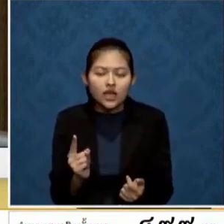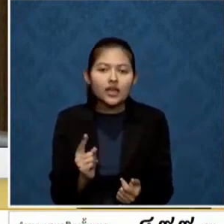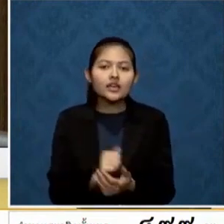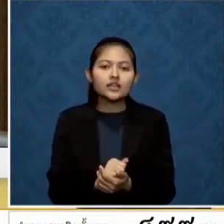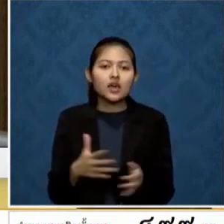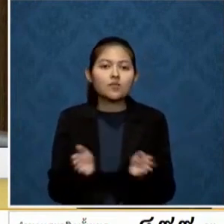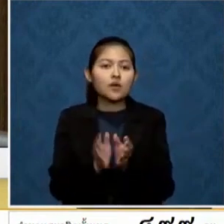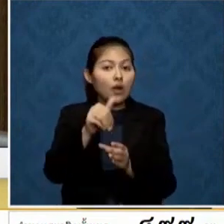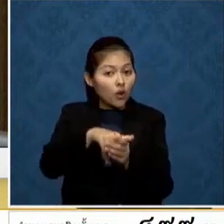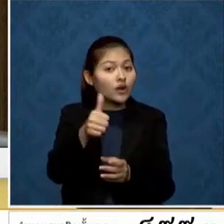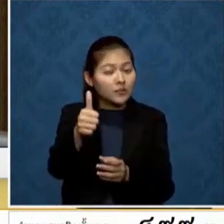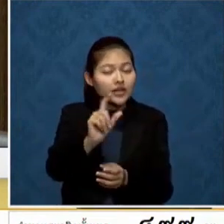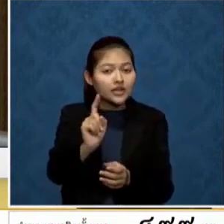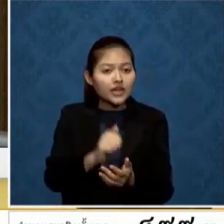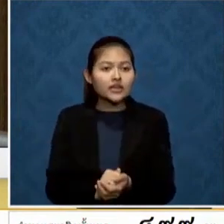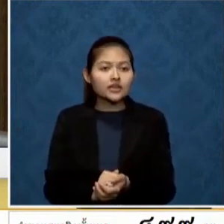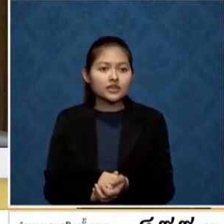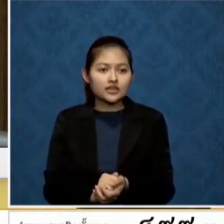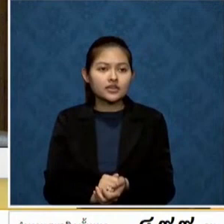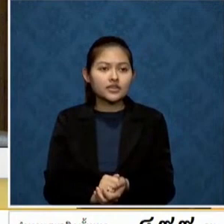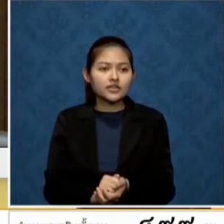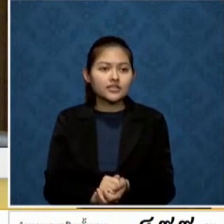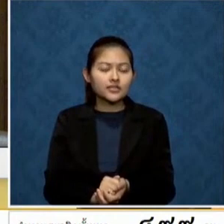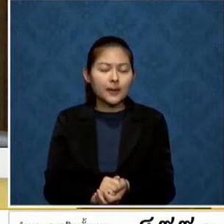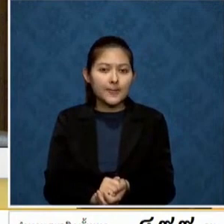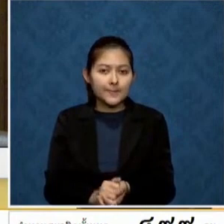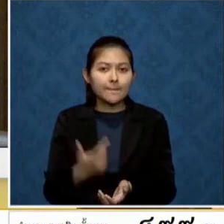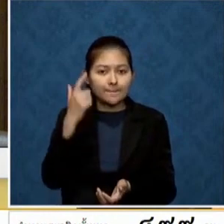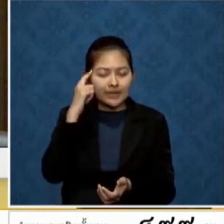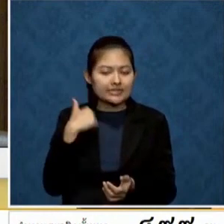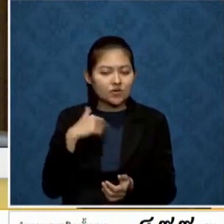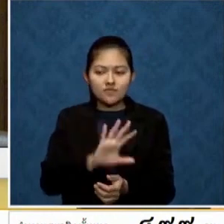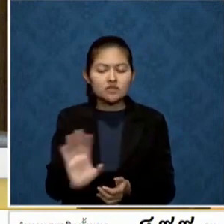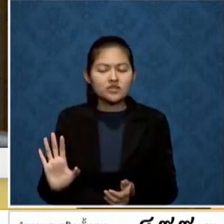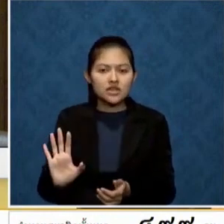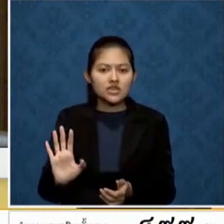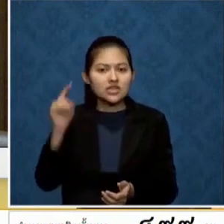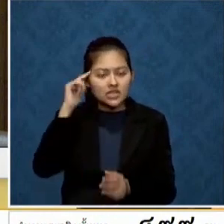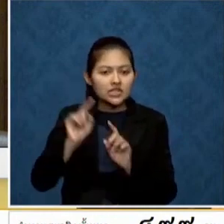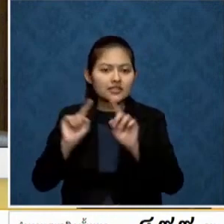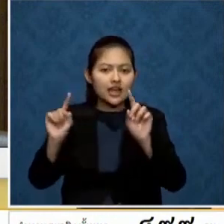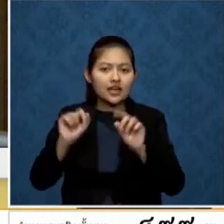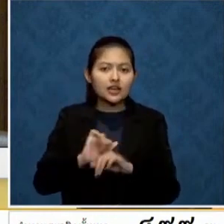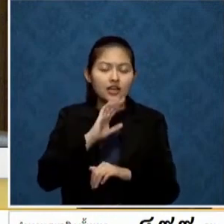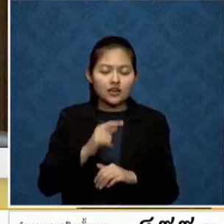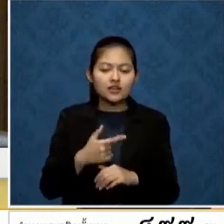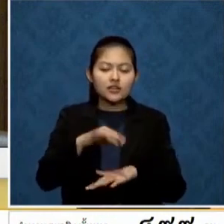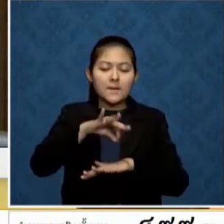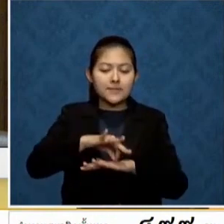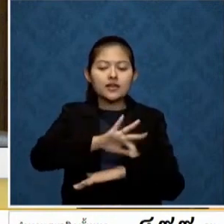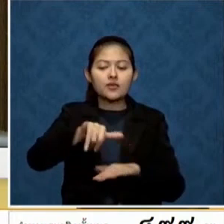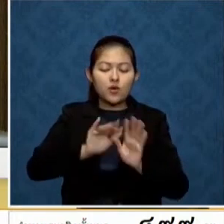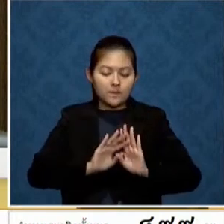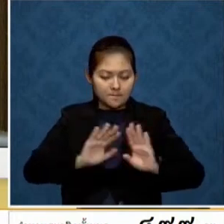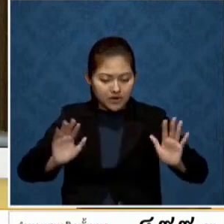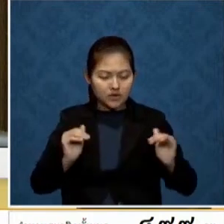ซีกรัฐบาลมาเป็นซีกมาเป็นผู้นำฝ่ายค้านผมก็คิดว่านั่นไม่ใช่เจตนาของท่านนะครับดังนั้นเนี่ยหลักการที่ว่าทุกตำแหน่งจะต้องเปิด